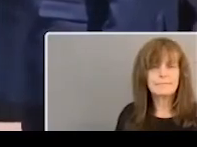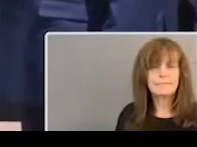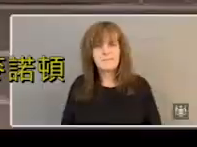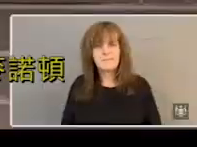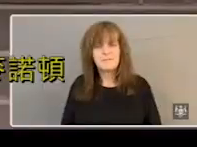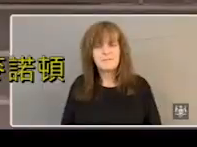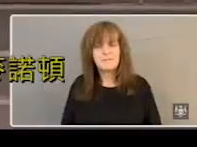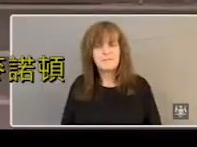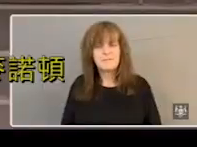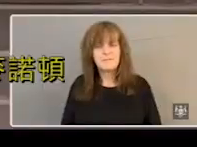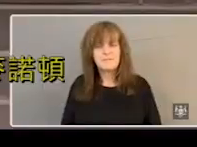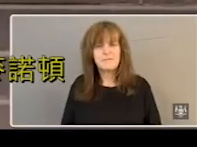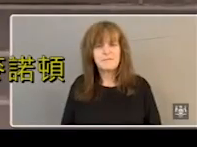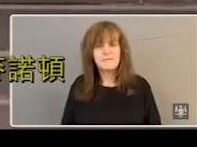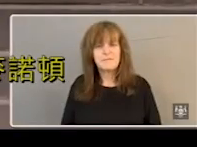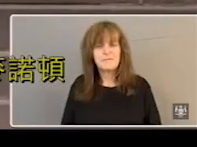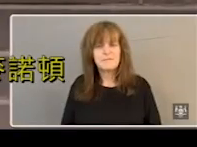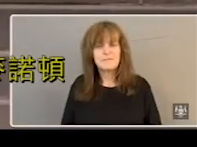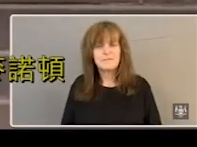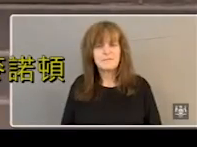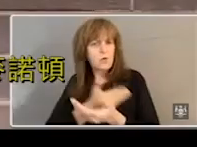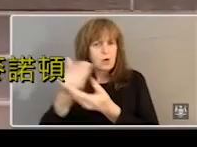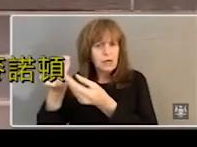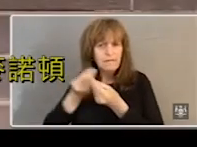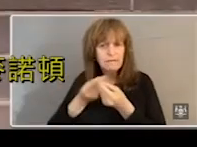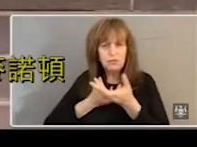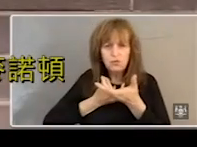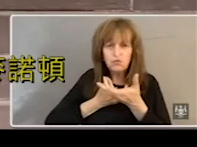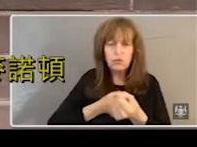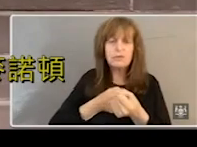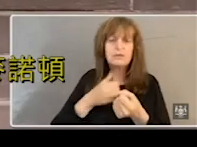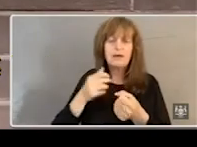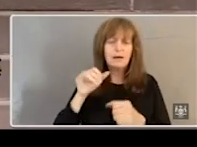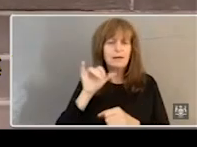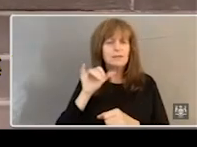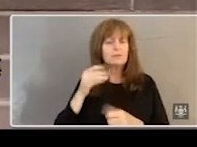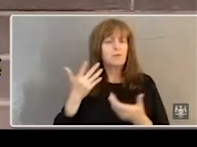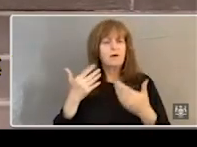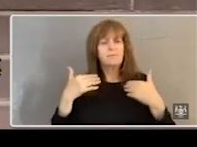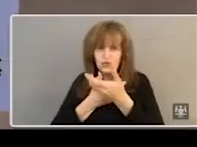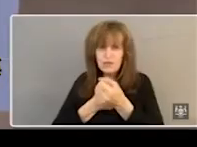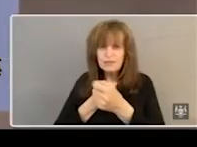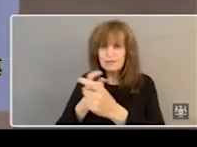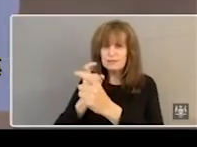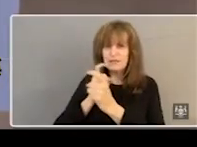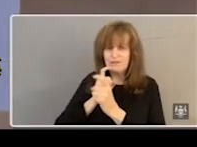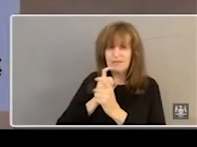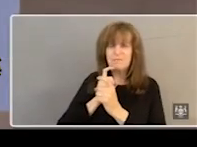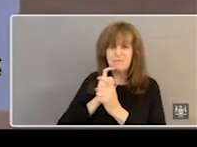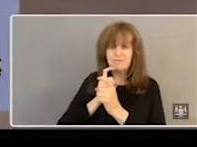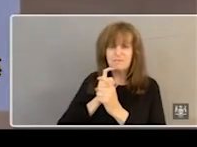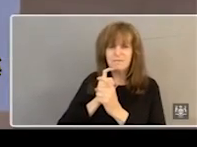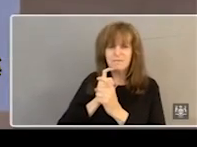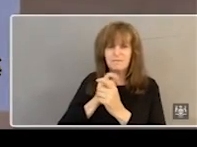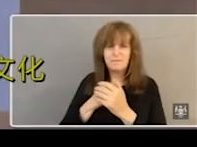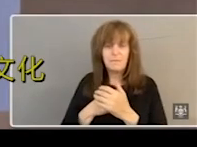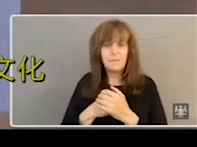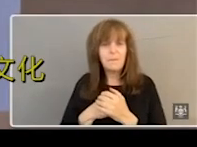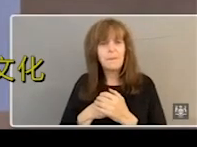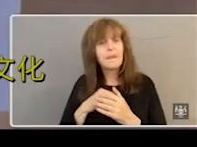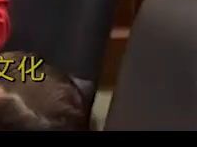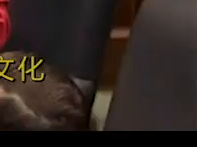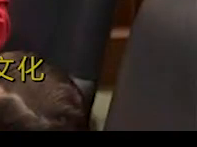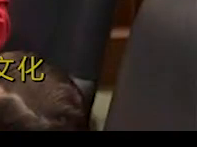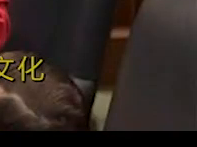德力、運輸廳長卡羅林梅隆尼、勞工廳長麥洛頓、長者及傷健服務廳長趙成俊等。不